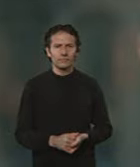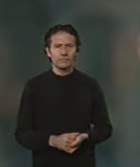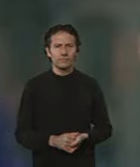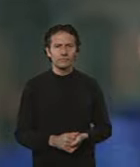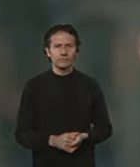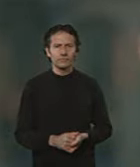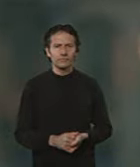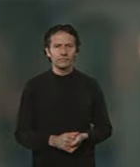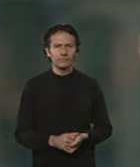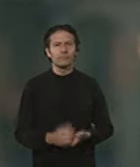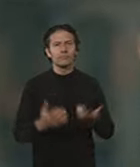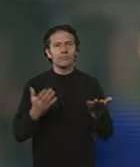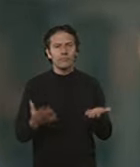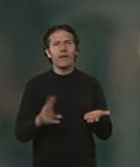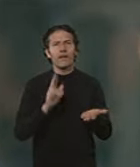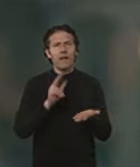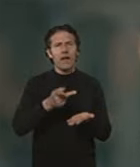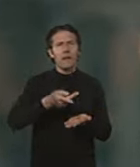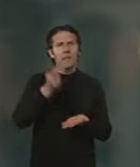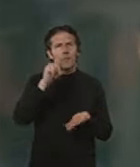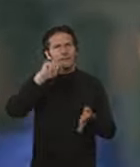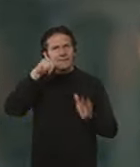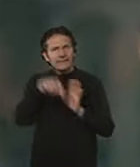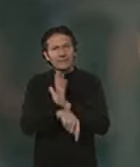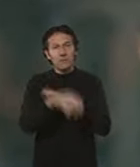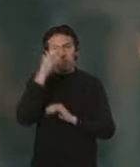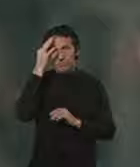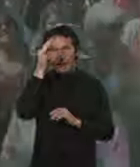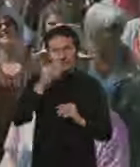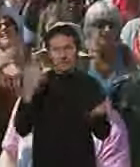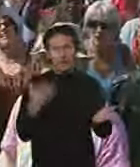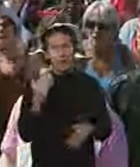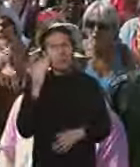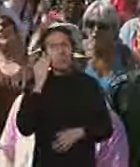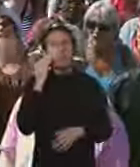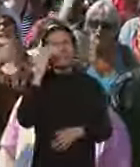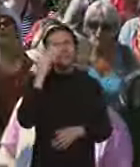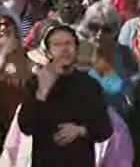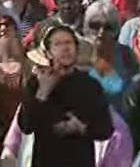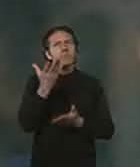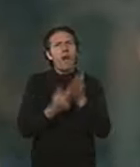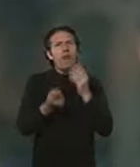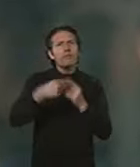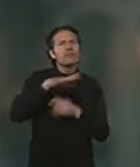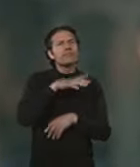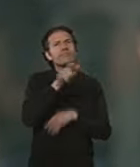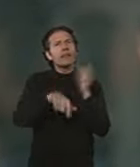tranad je veux être plus précis encore au cas où on ne m'aurait pas parfaitement